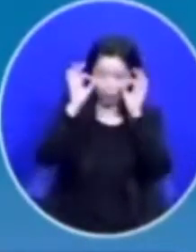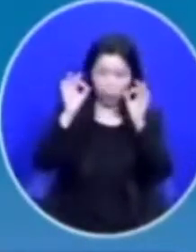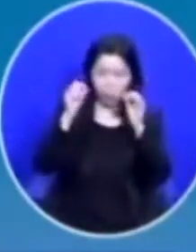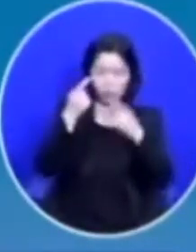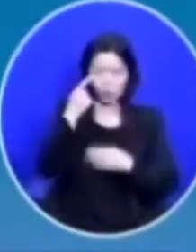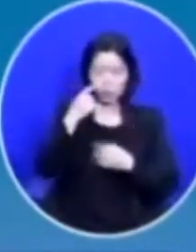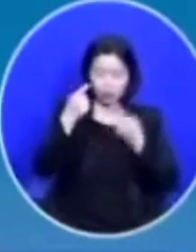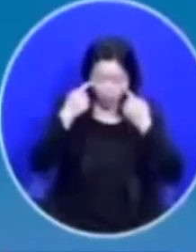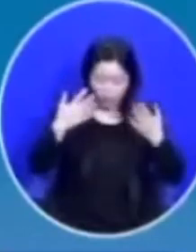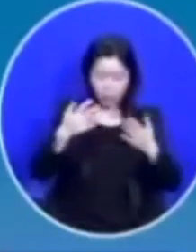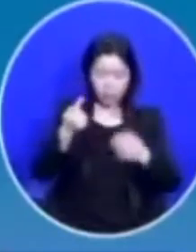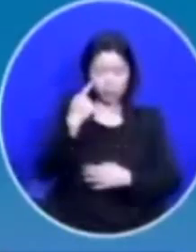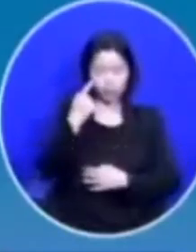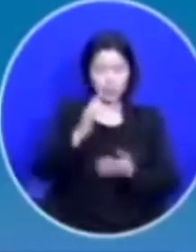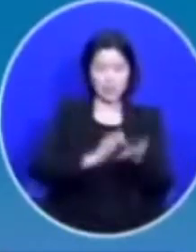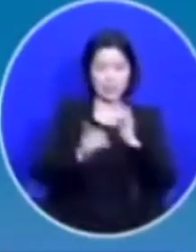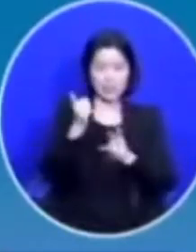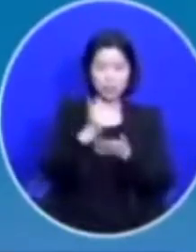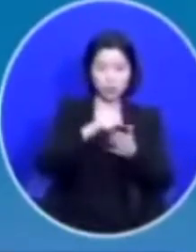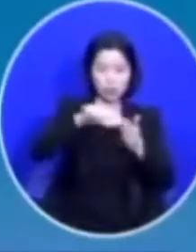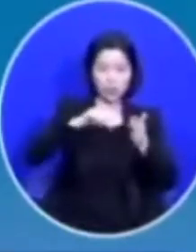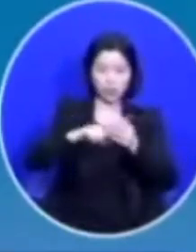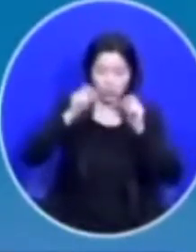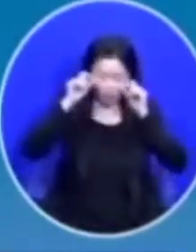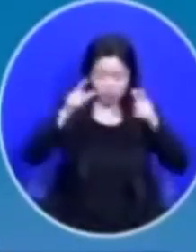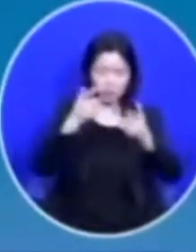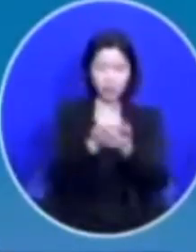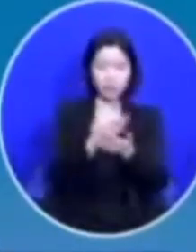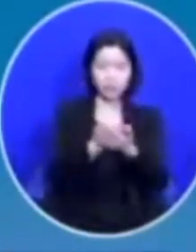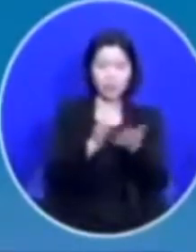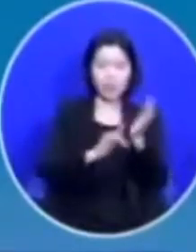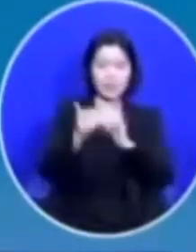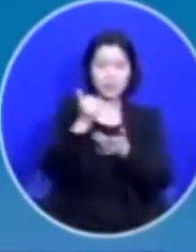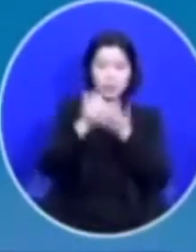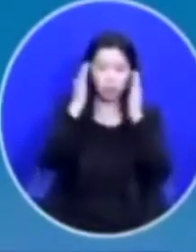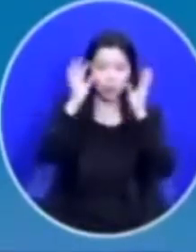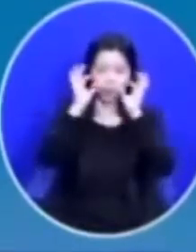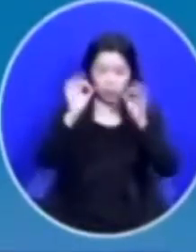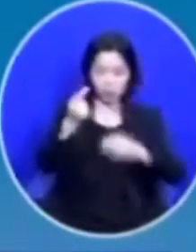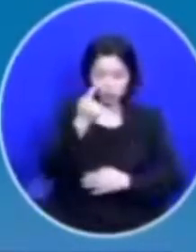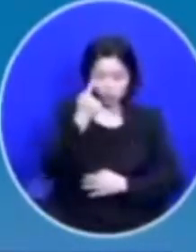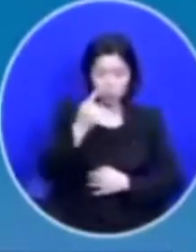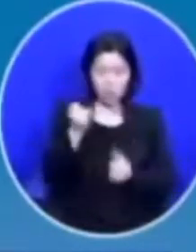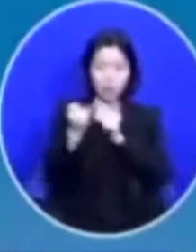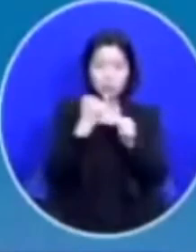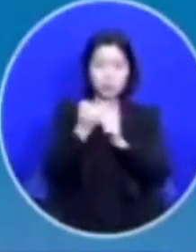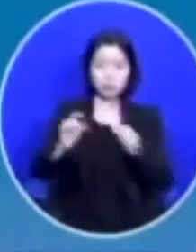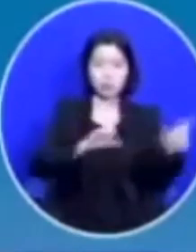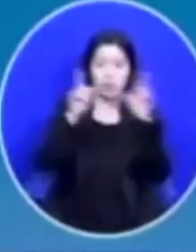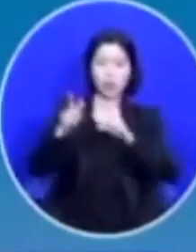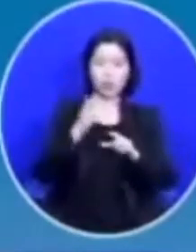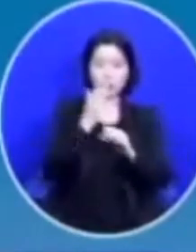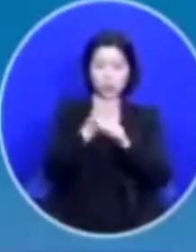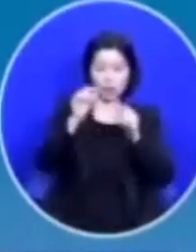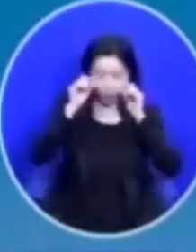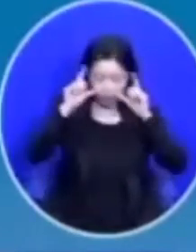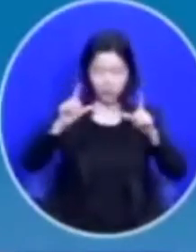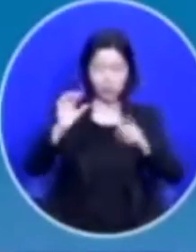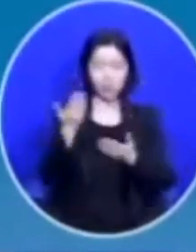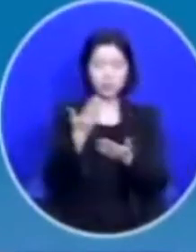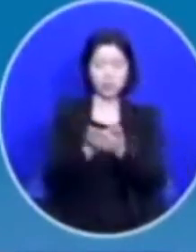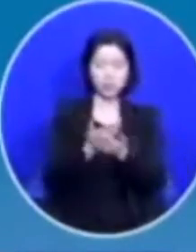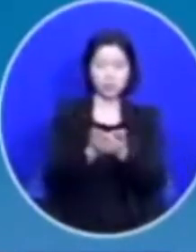눈이 예수님 안에서 또 이게 해 주옵소서 예수님을 바라보는 눈이 부부 생활 중에 열리게 해 주옵소서